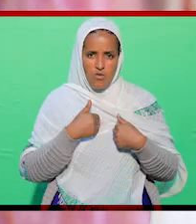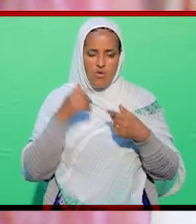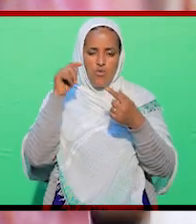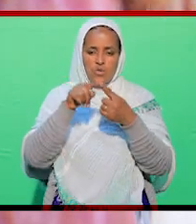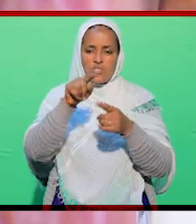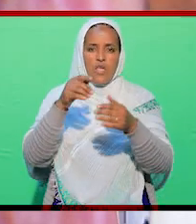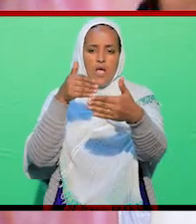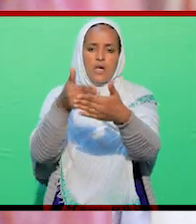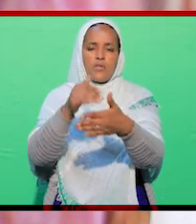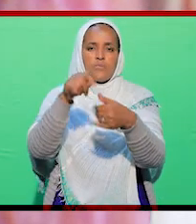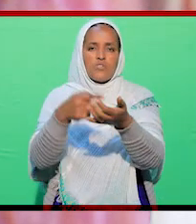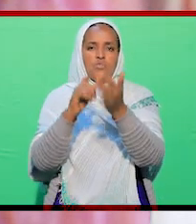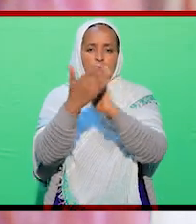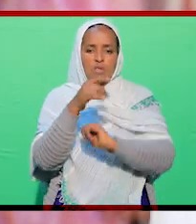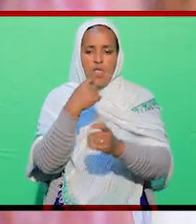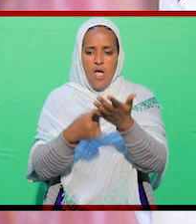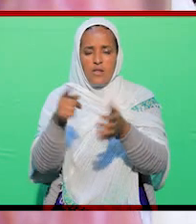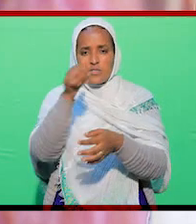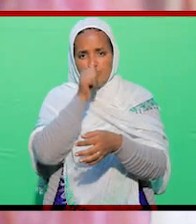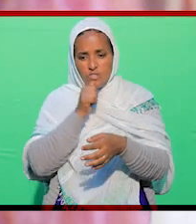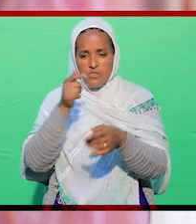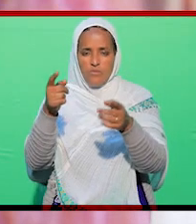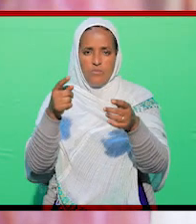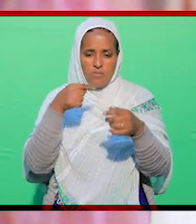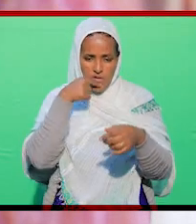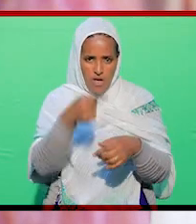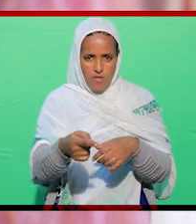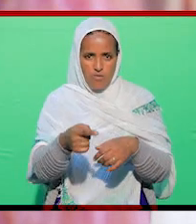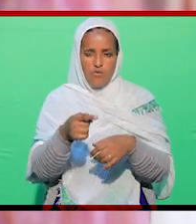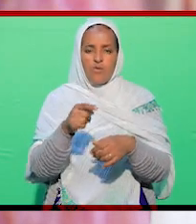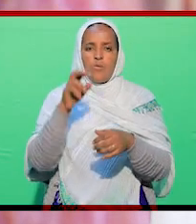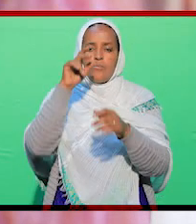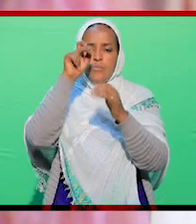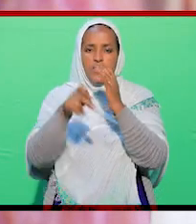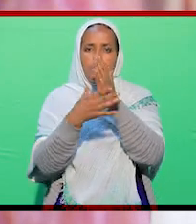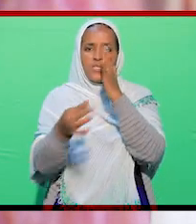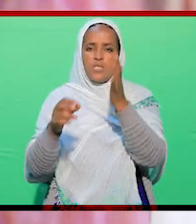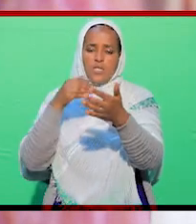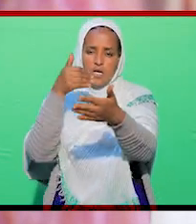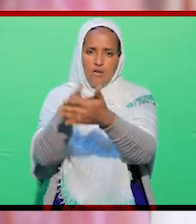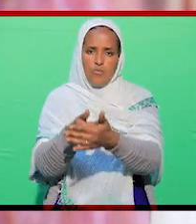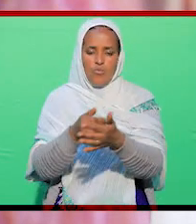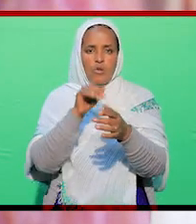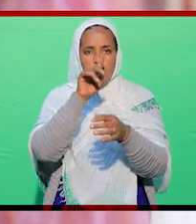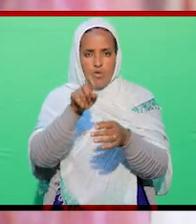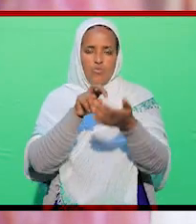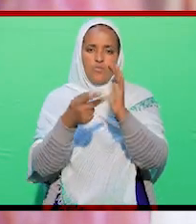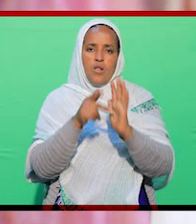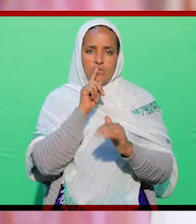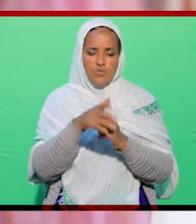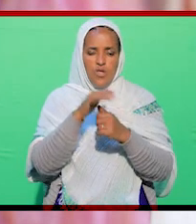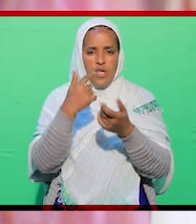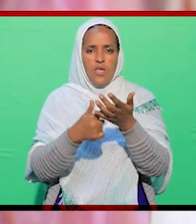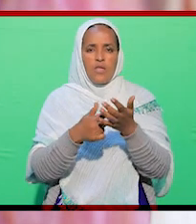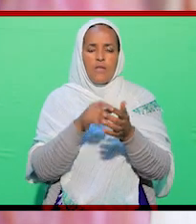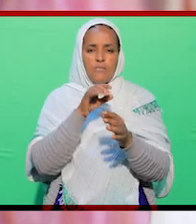ነው። አሁን እየደረሰ ስላለው ወደዚያ እየቀረብን ስለሆነ ያንን ምስጢር ነው የሚናገረው። ደቀ መዛሙርቱ በደብረ ዘይት ቀርበው